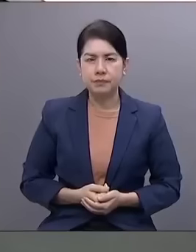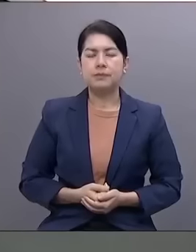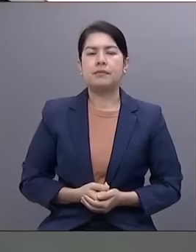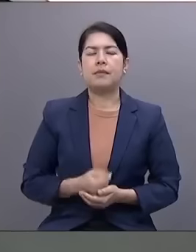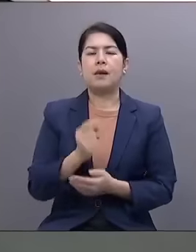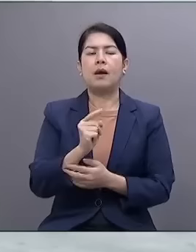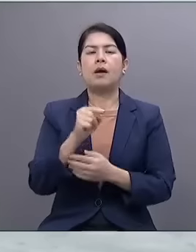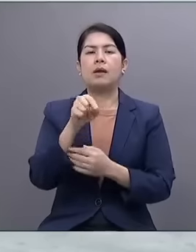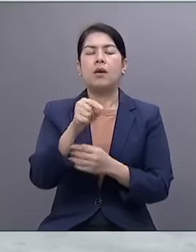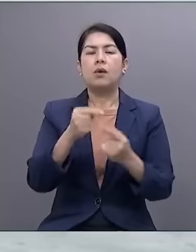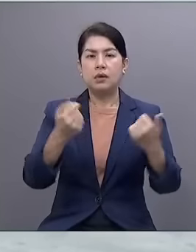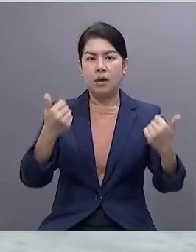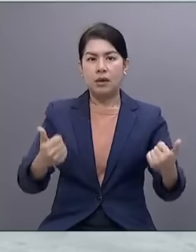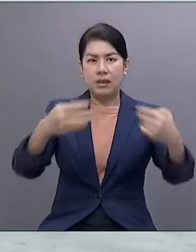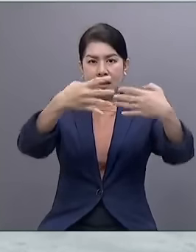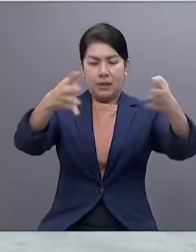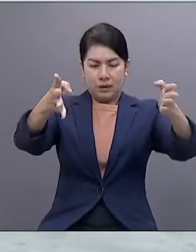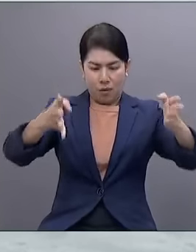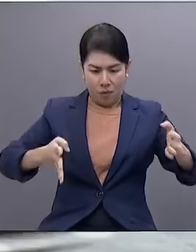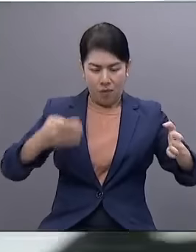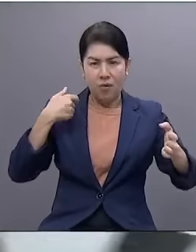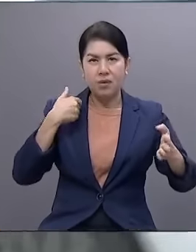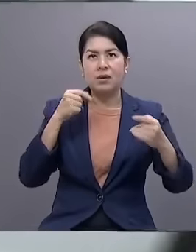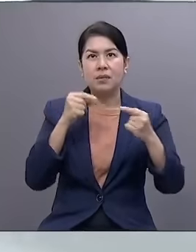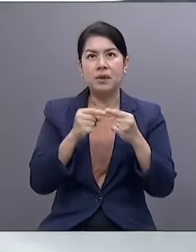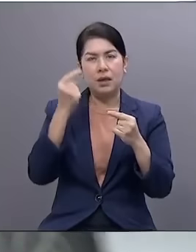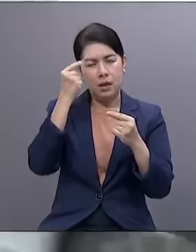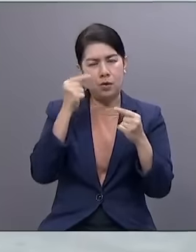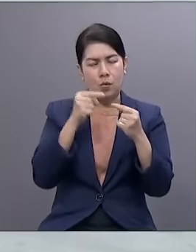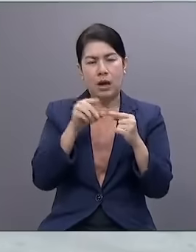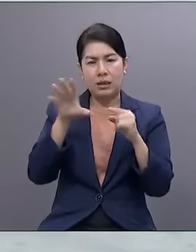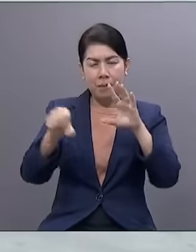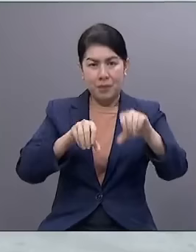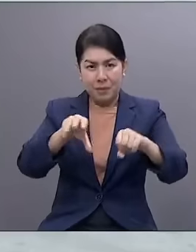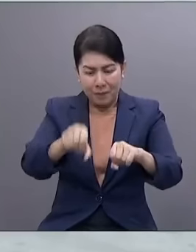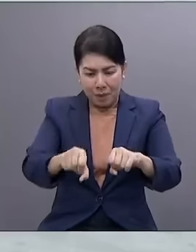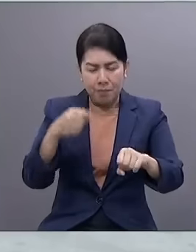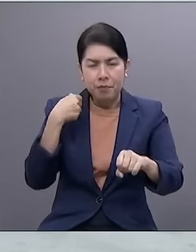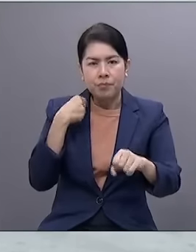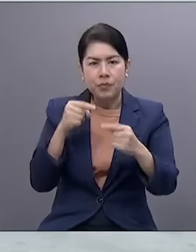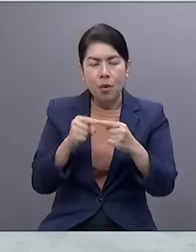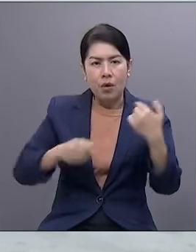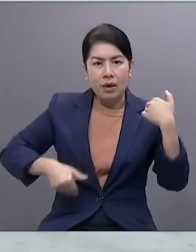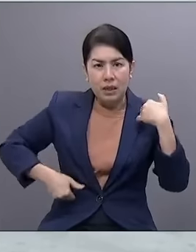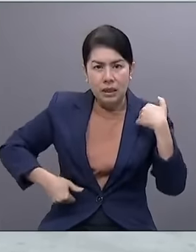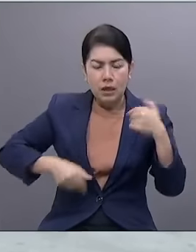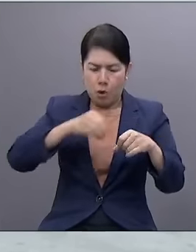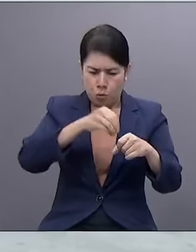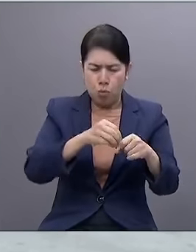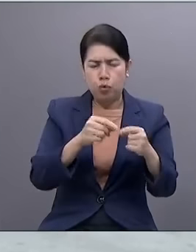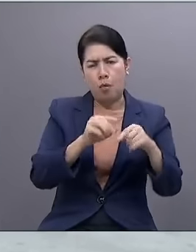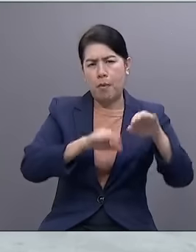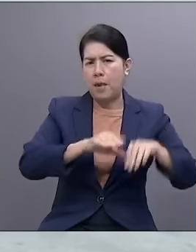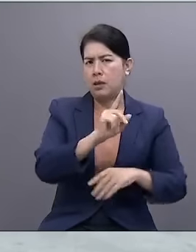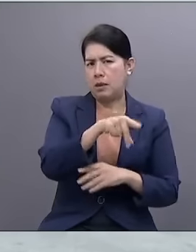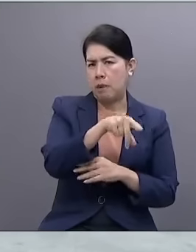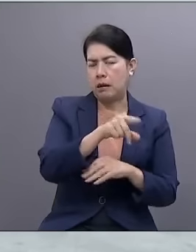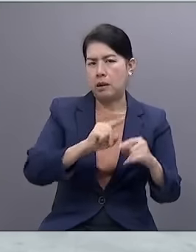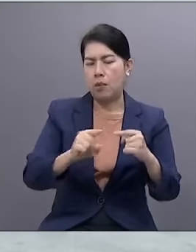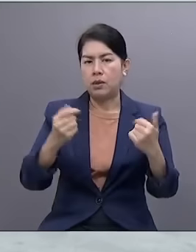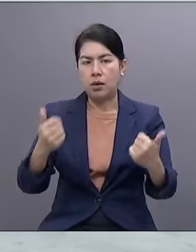กรงที่มีอยู่ตอนนี้อาจจะจุลิงได้เพียง 1,000 ถึง 1,500 ตัวเท่านั้นครับขณะที่ลิงในเมืองลพบุรีอาจจะมีตัวเลข